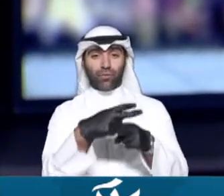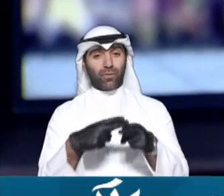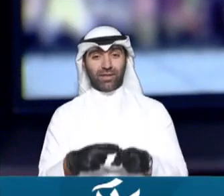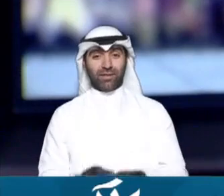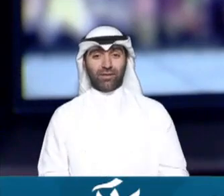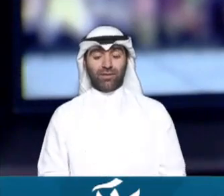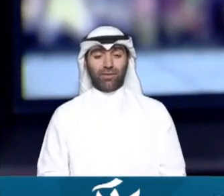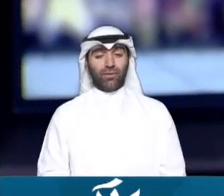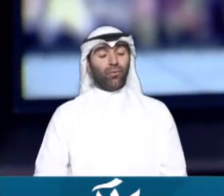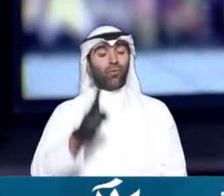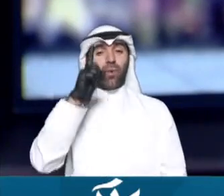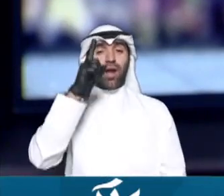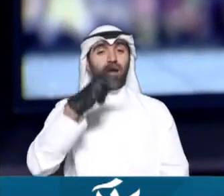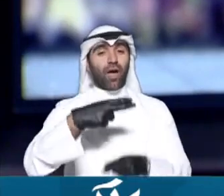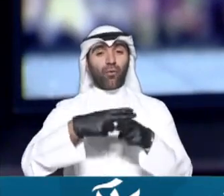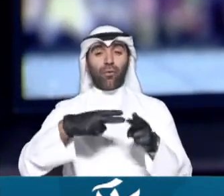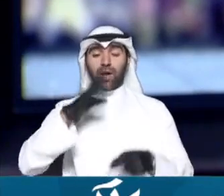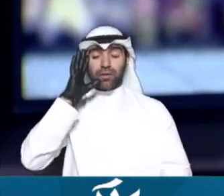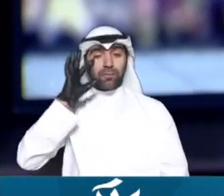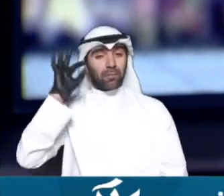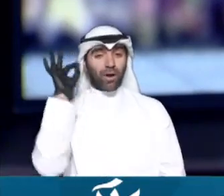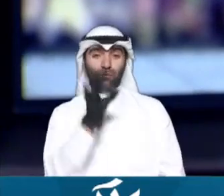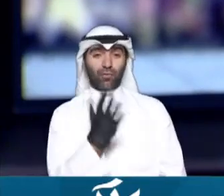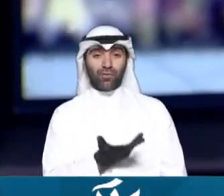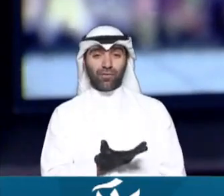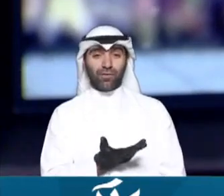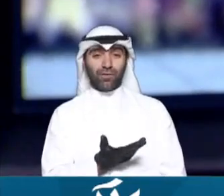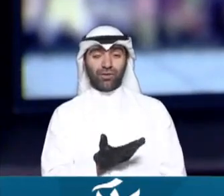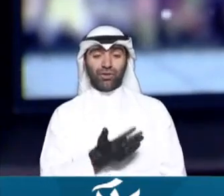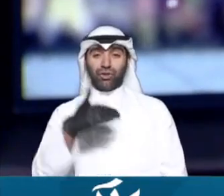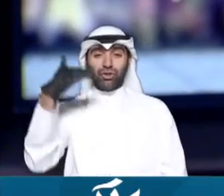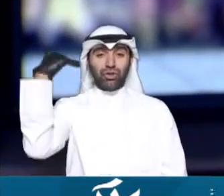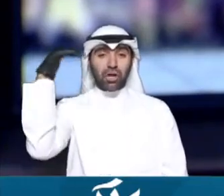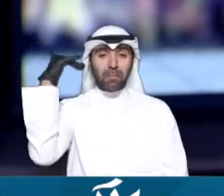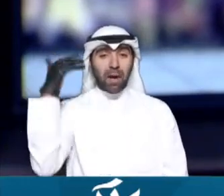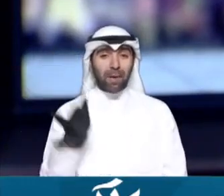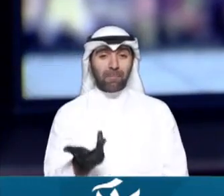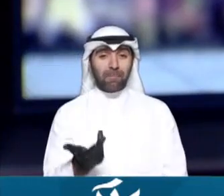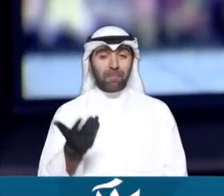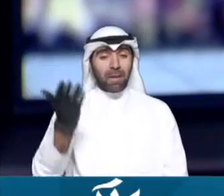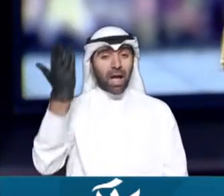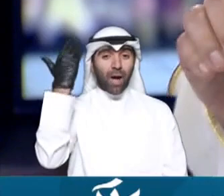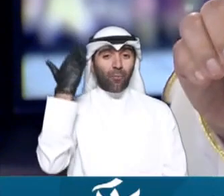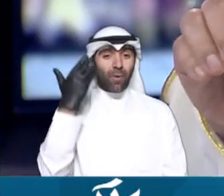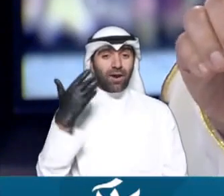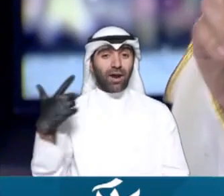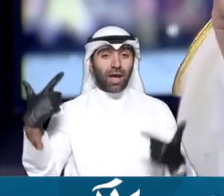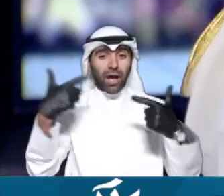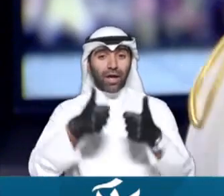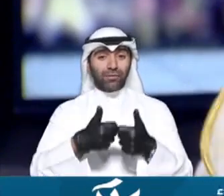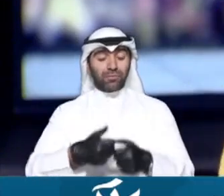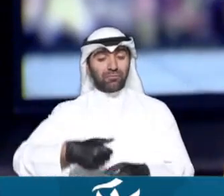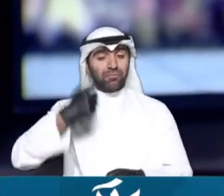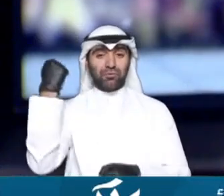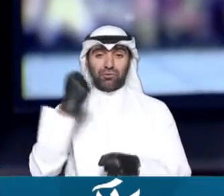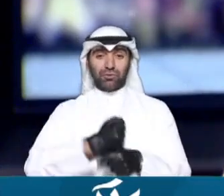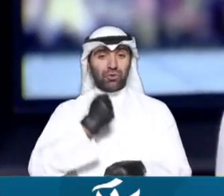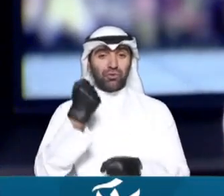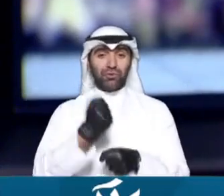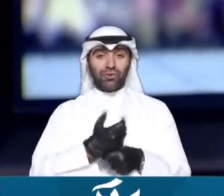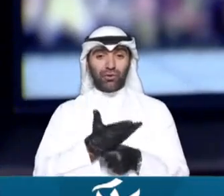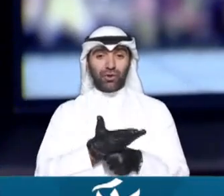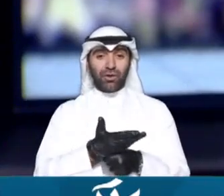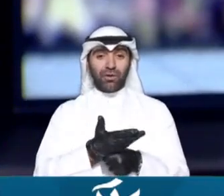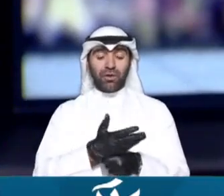الكويت والله إن تذكر إحنا كيف كان الشباب يشيلون تكرم النفايات ويجمعونها ويحرقونها. نعم.